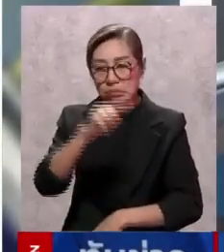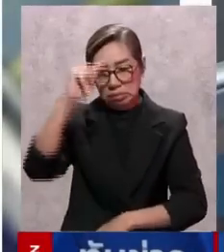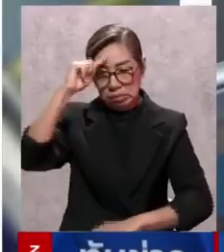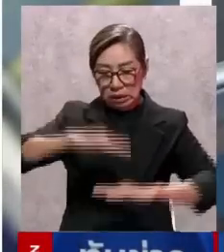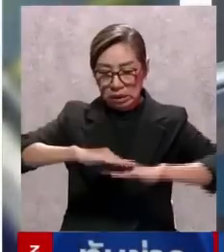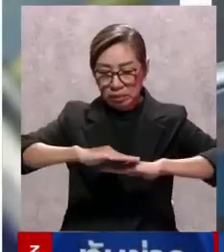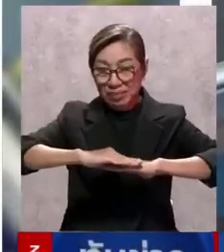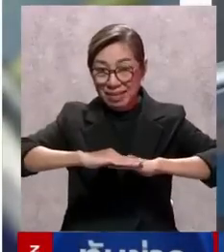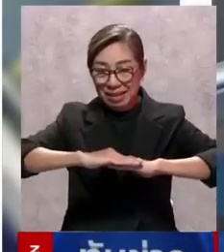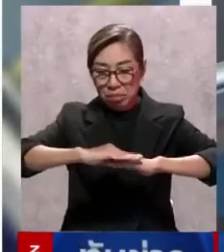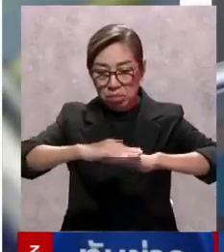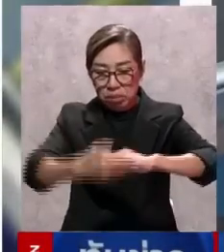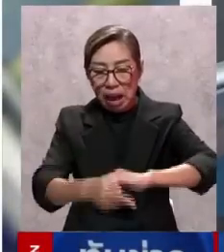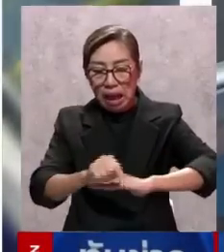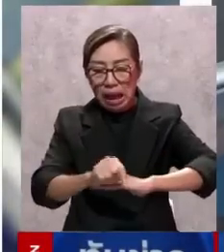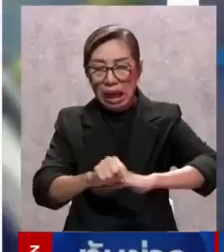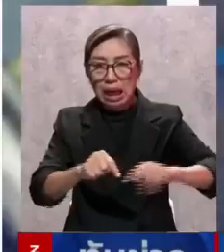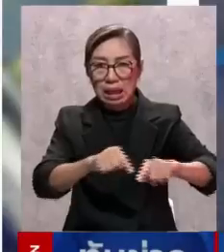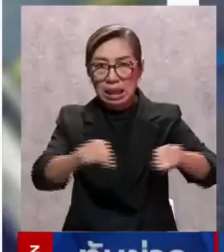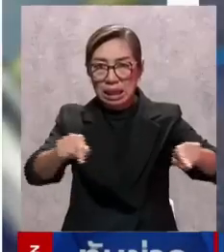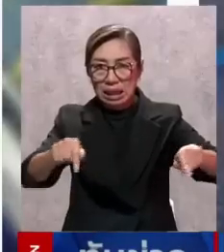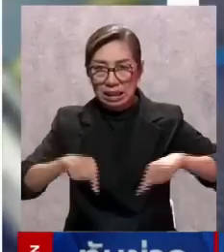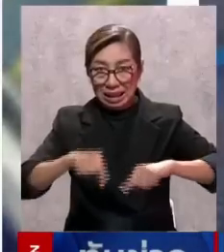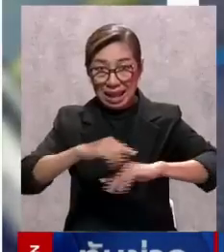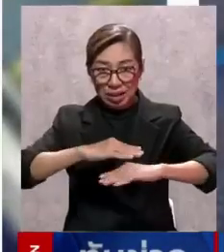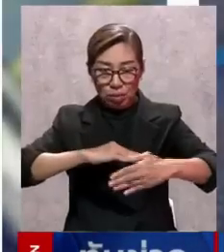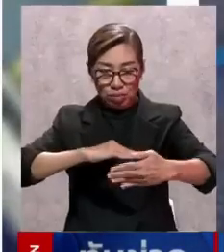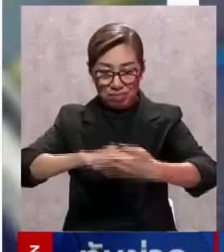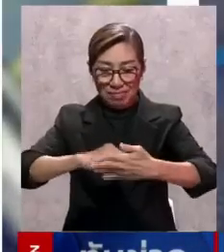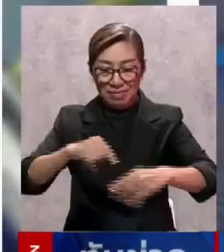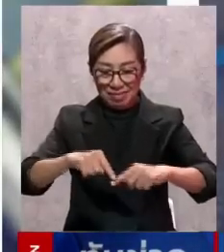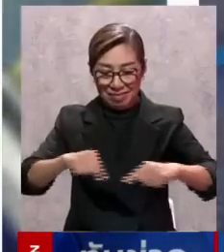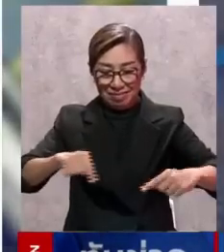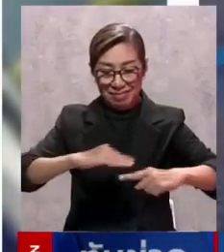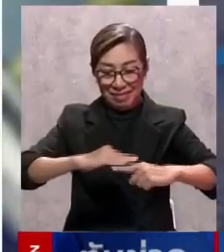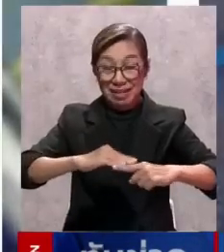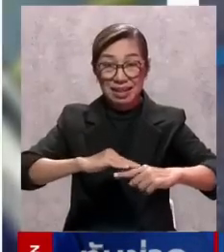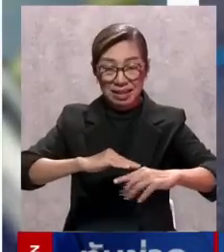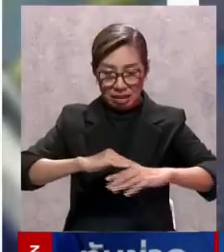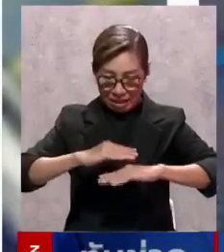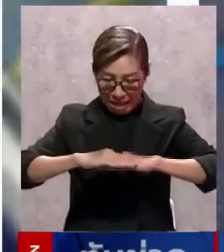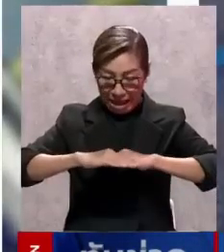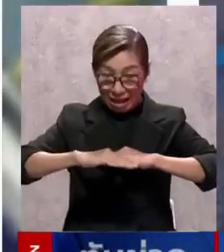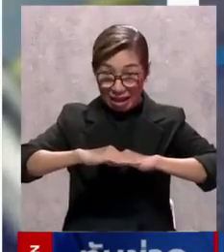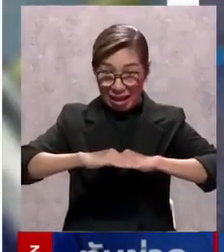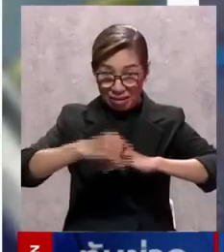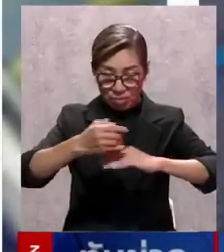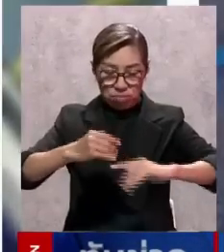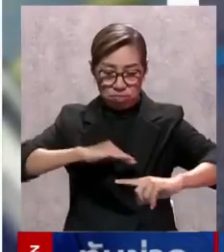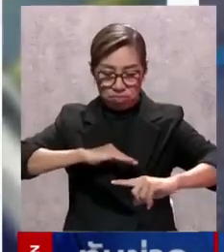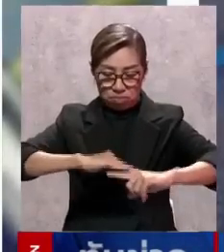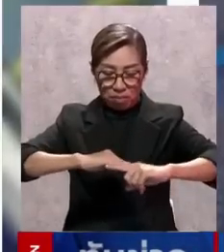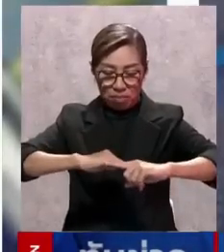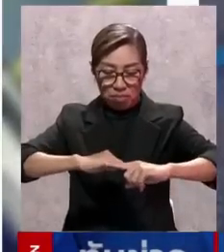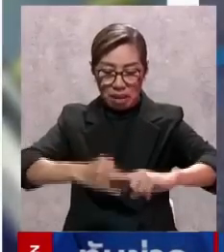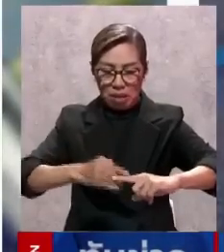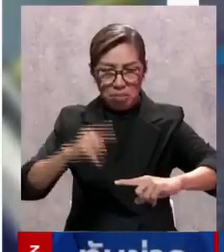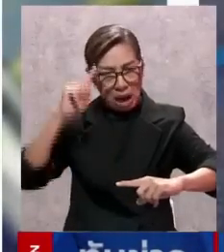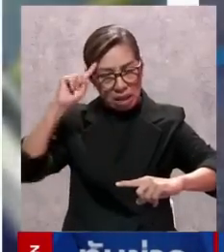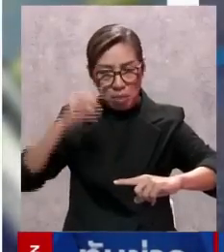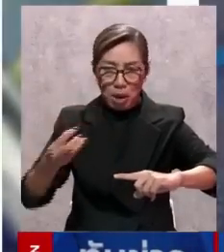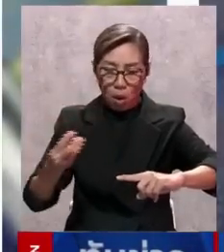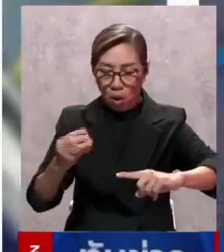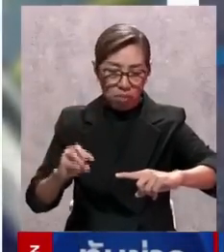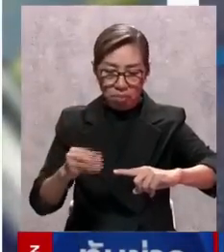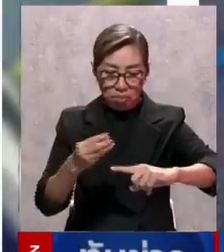มีวัตถุเข้าไปติดกับตัวกลไกทางเลื่อนนะคะทำให้ทางเลื่อนมันเป็นช่องเปิดออกมาแล้วพอช่องเปิดเนี่ยทำให้ขา